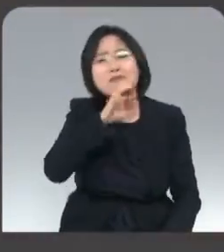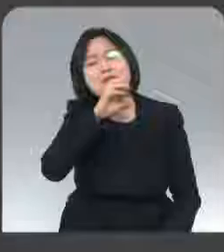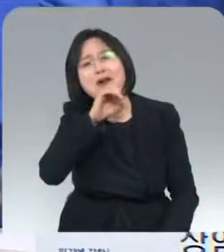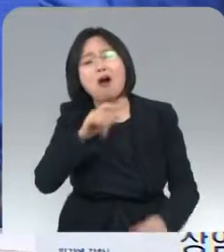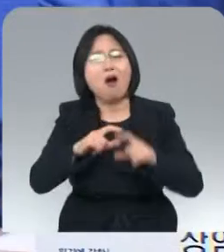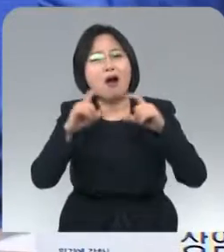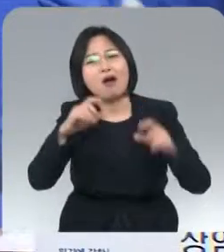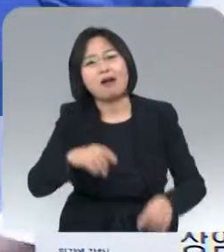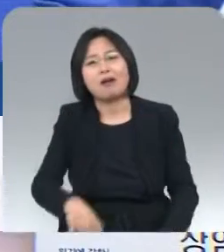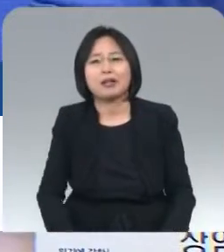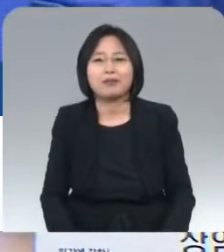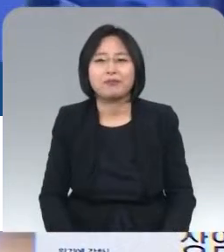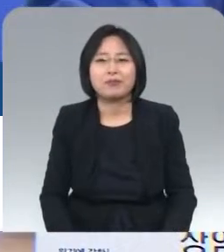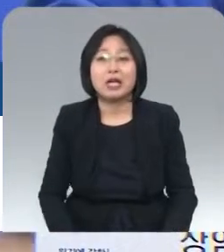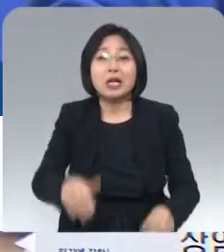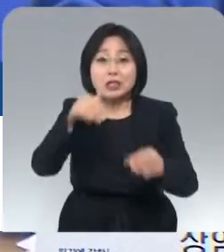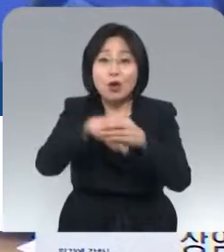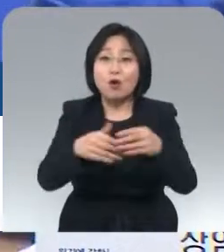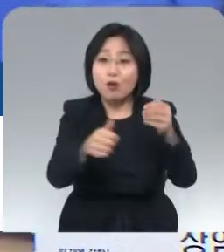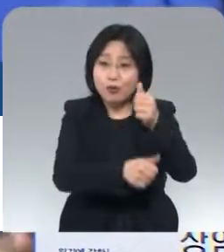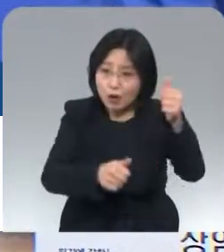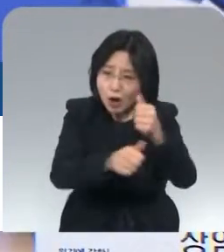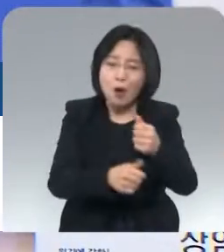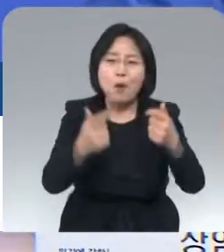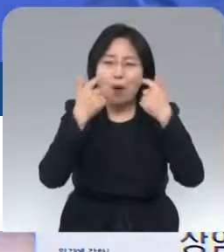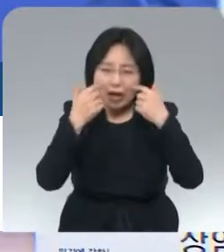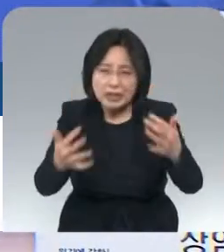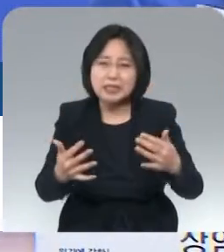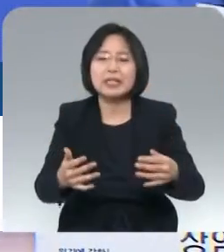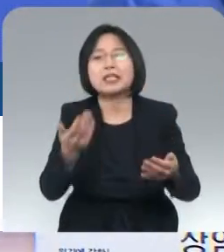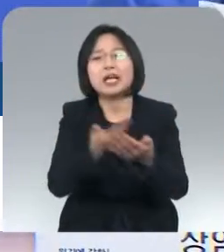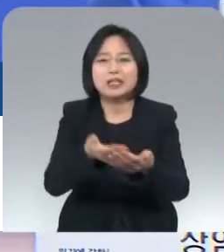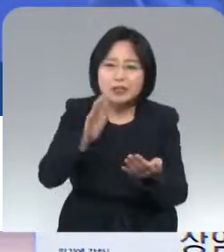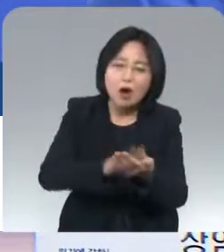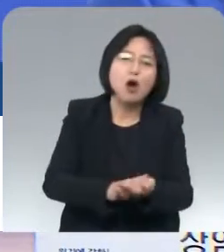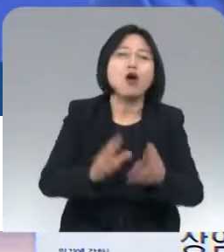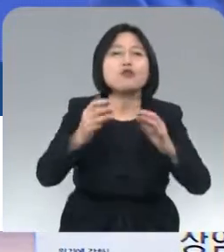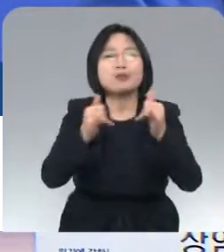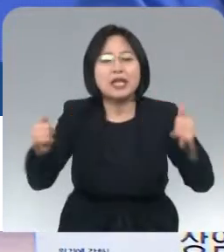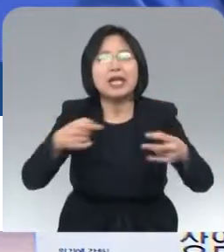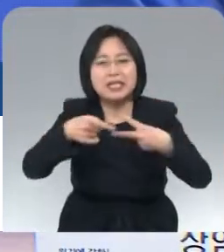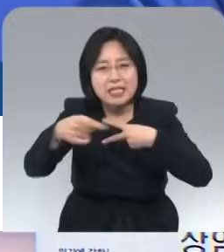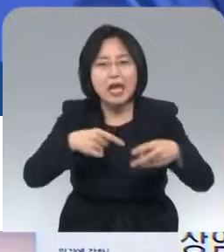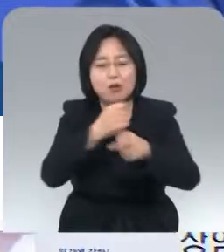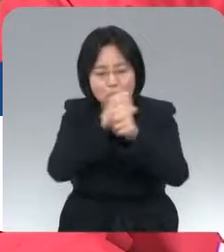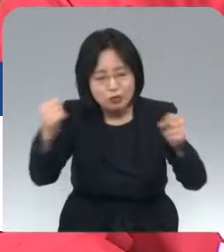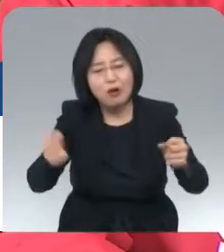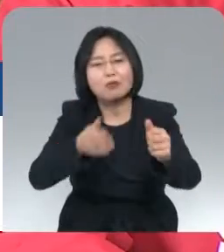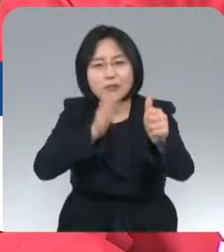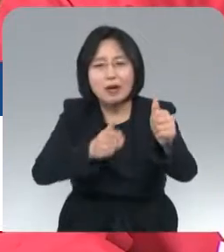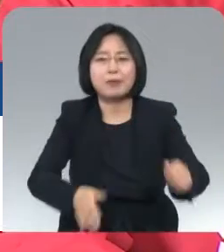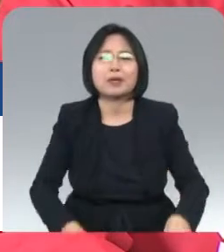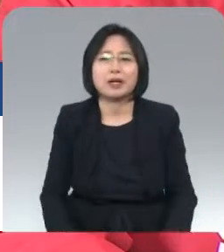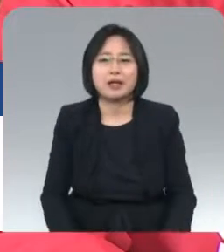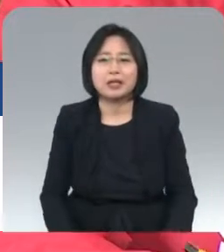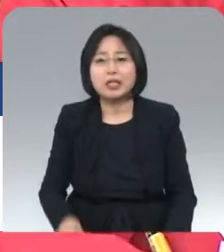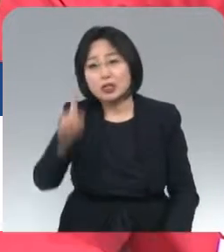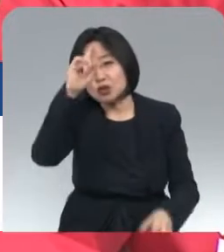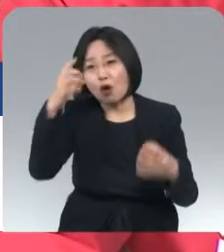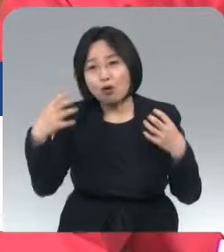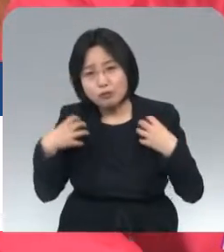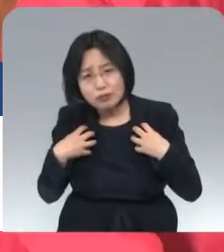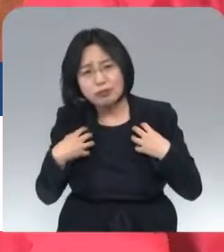쏟아졌습니다. 선관위는 확실한 개선책을 내놓고 국민의 이해와 용서를 얻기 바랍니다. 정부의 인적